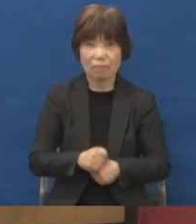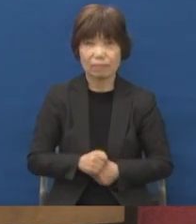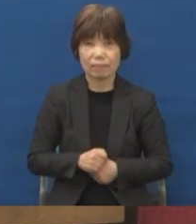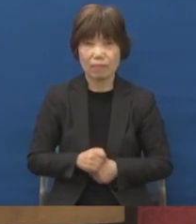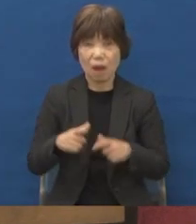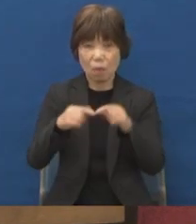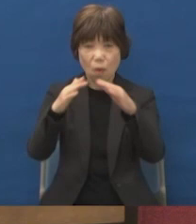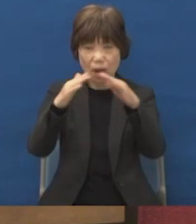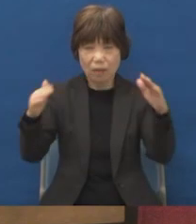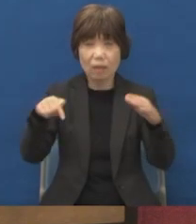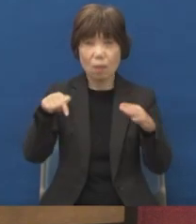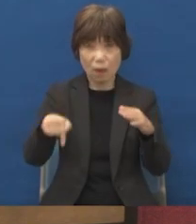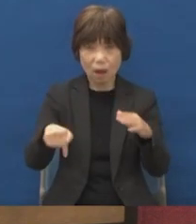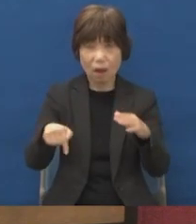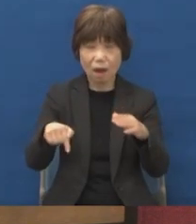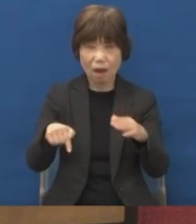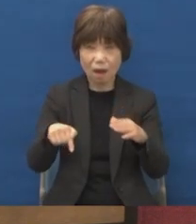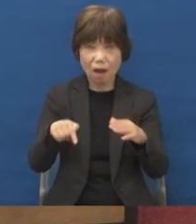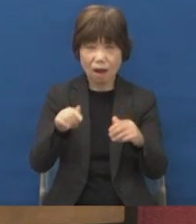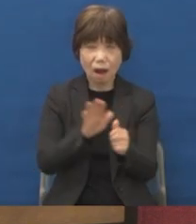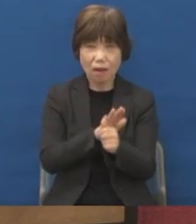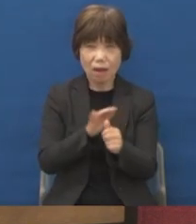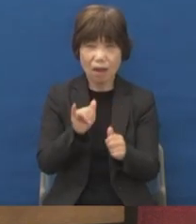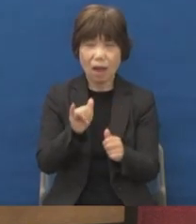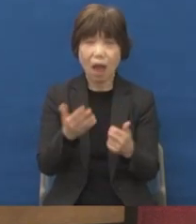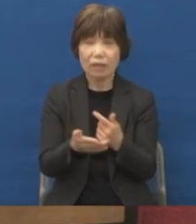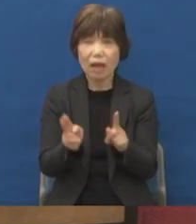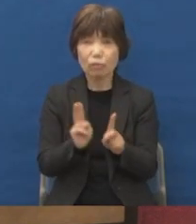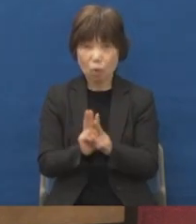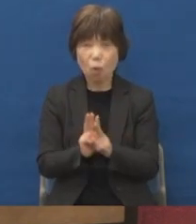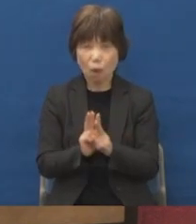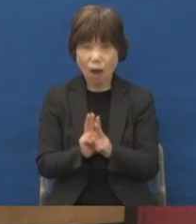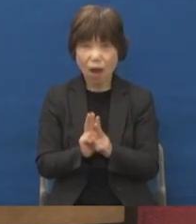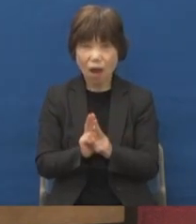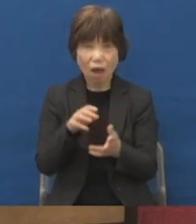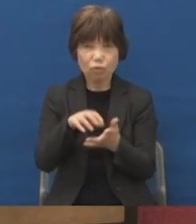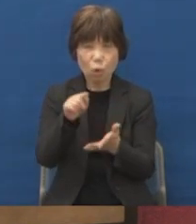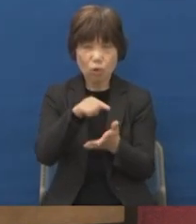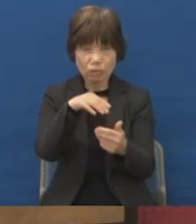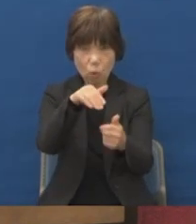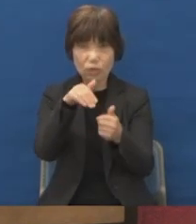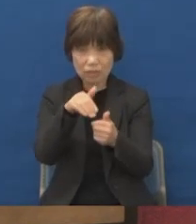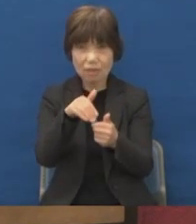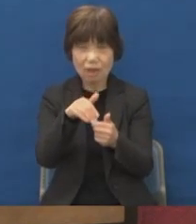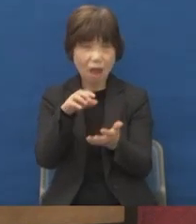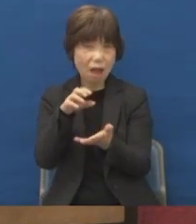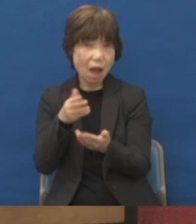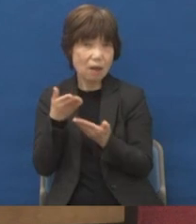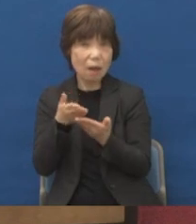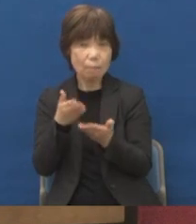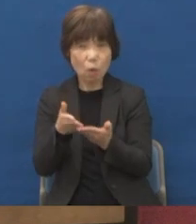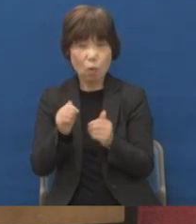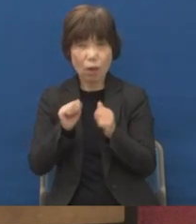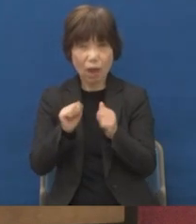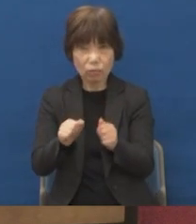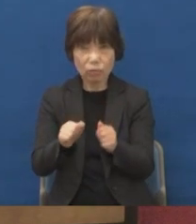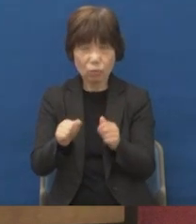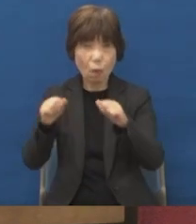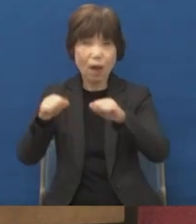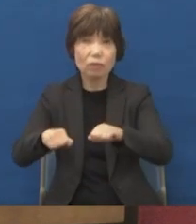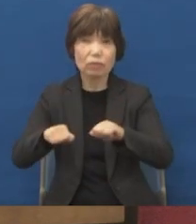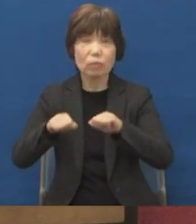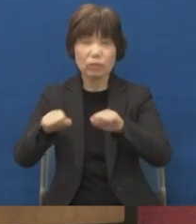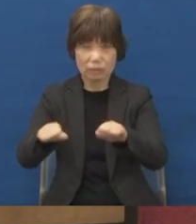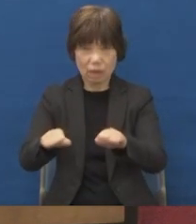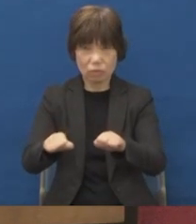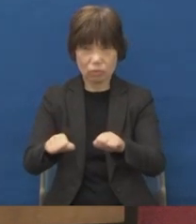野党は承認喚問を要求することで一致しています。同僚議員の皆様の賛